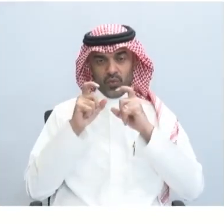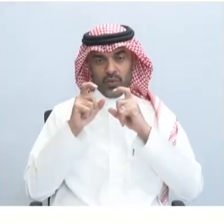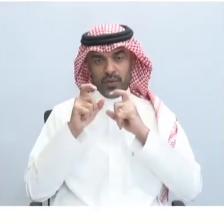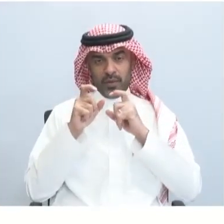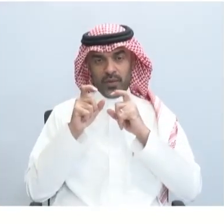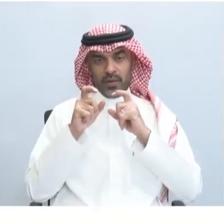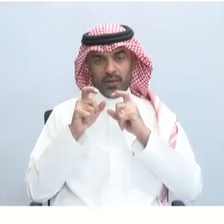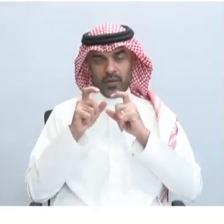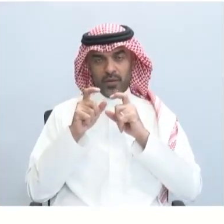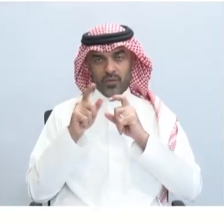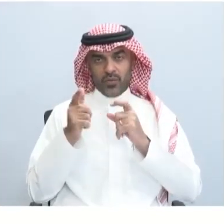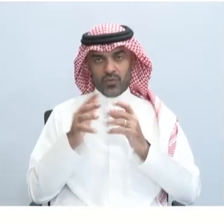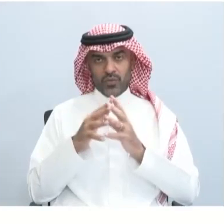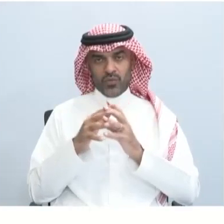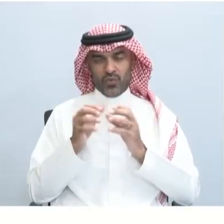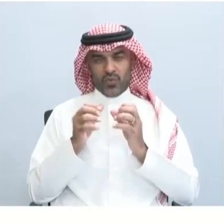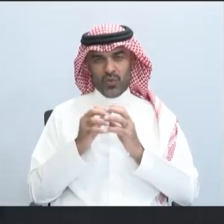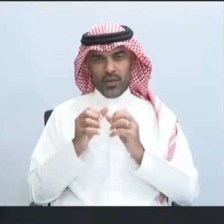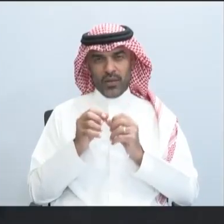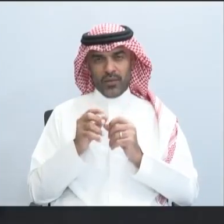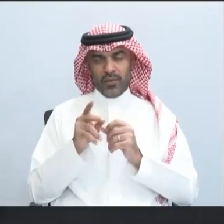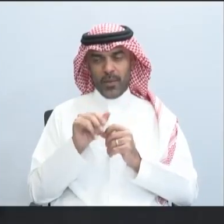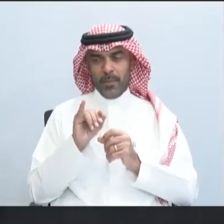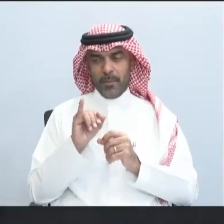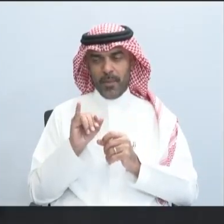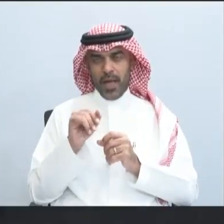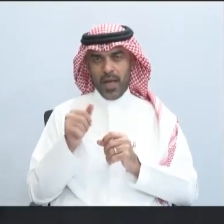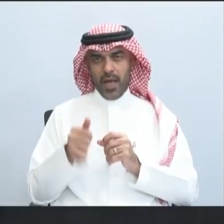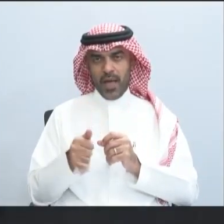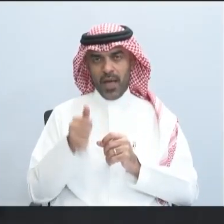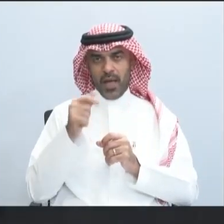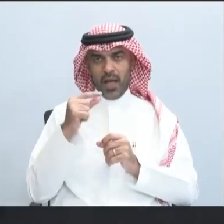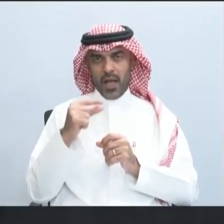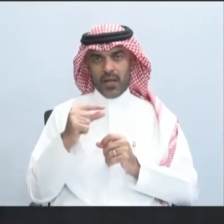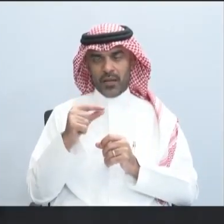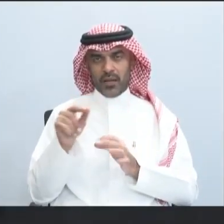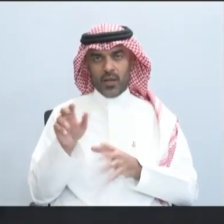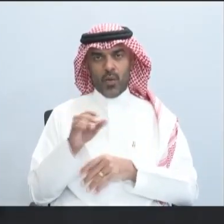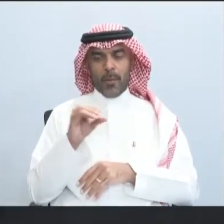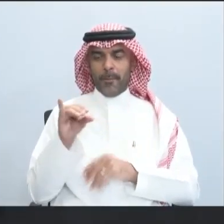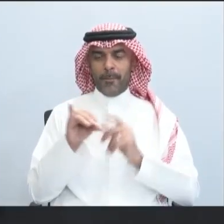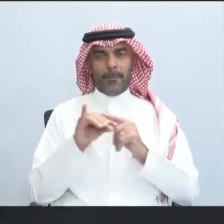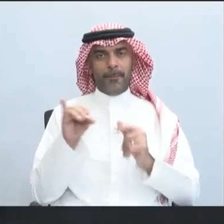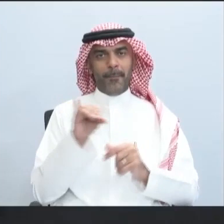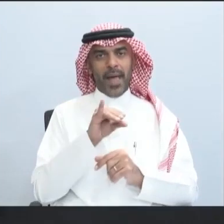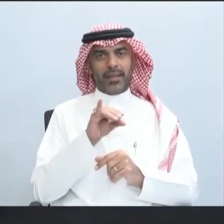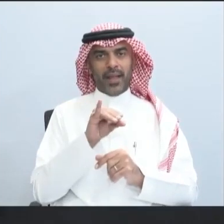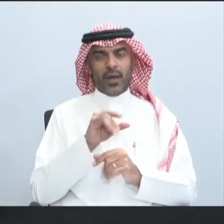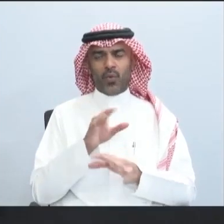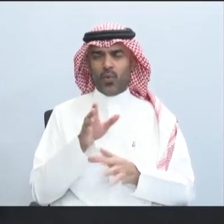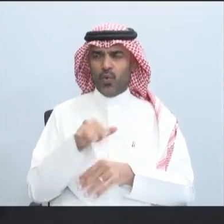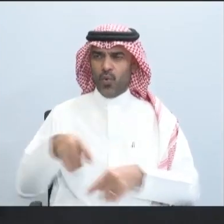ماذا تعني مواد حولنا رائعون كل ما يوجد حولنا هو